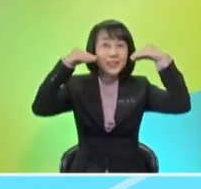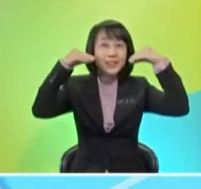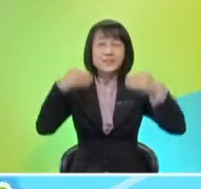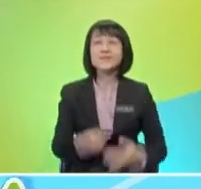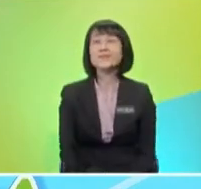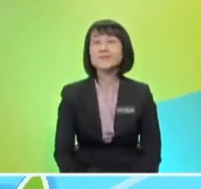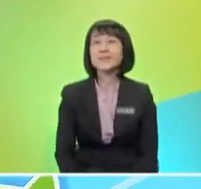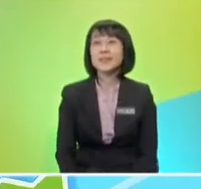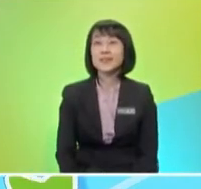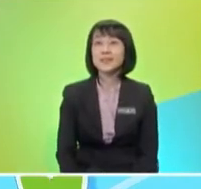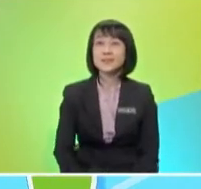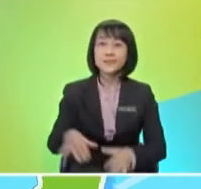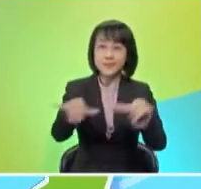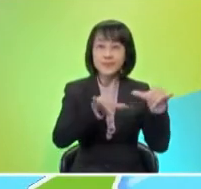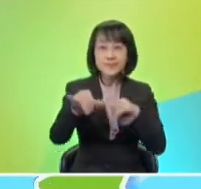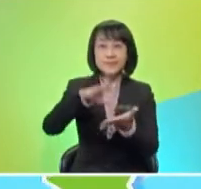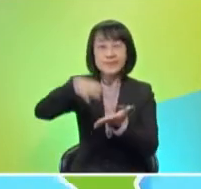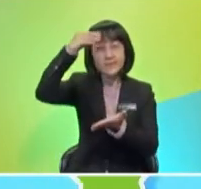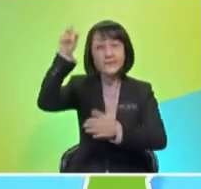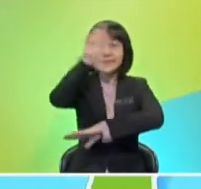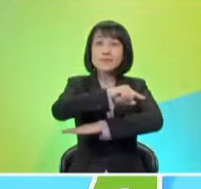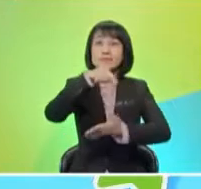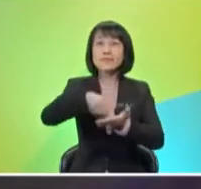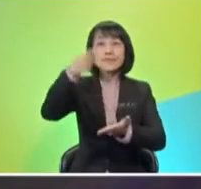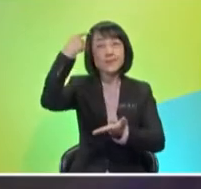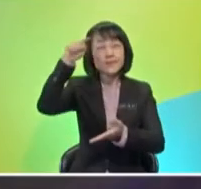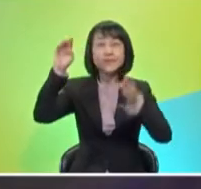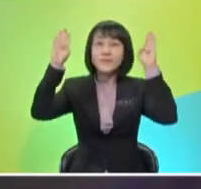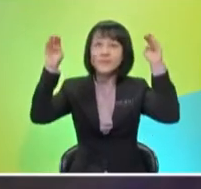pembelajaran kita pada hari ini untuk mata pelajaran matematika